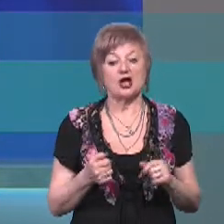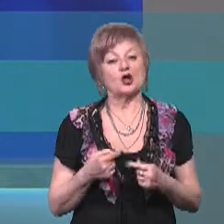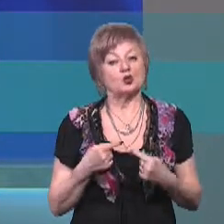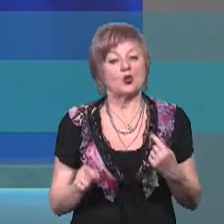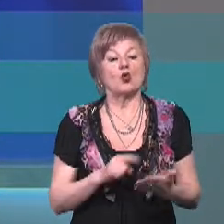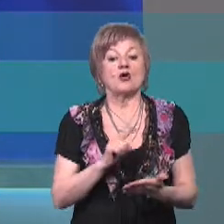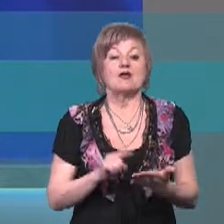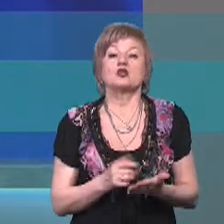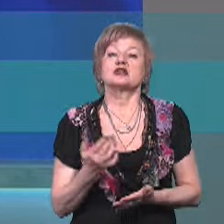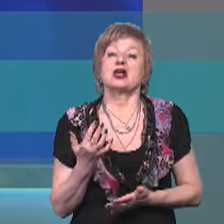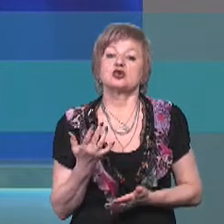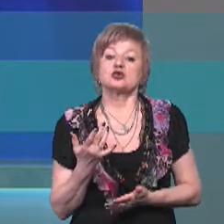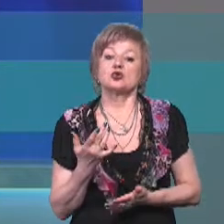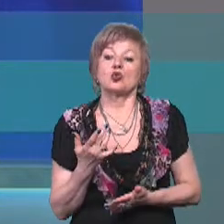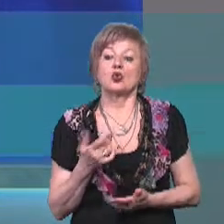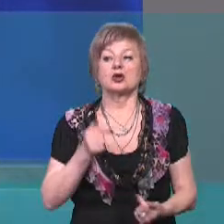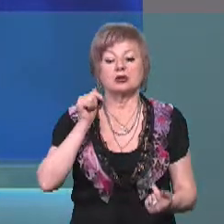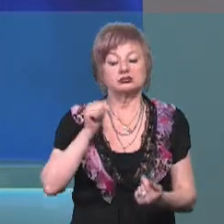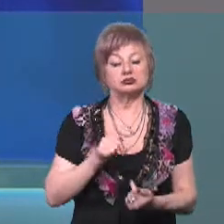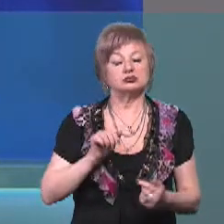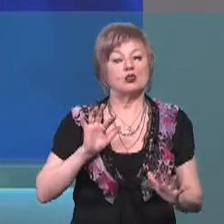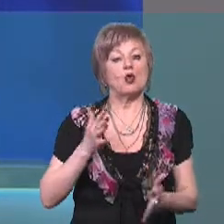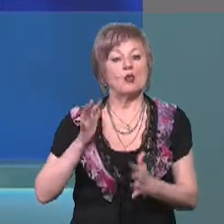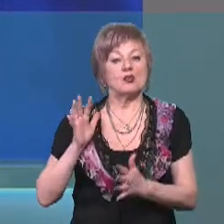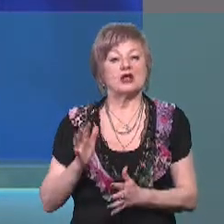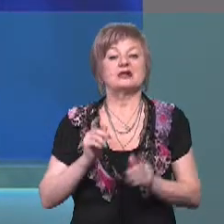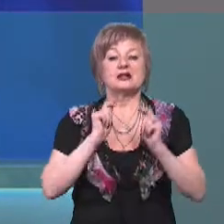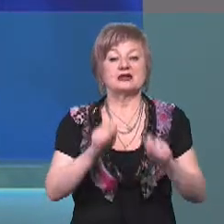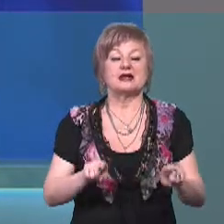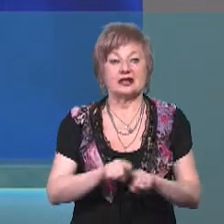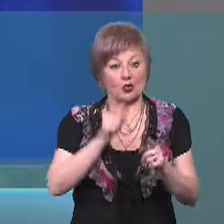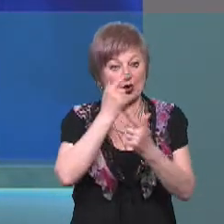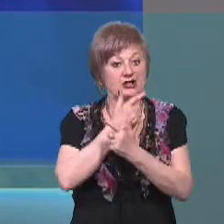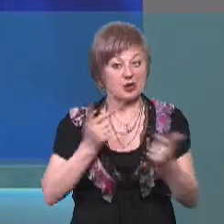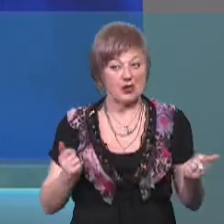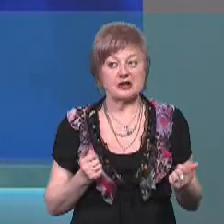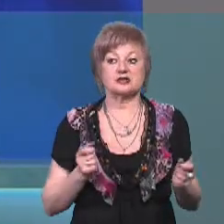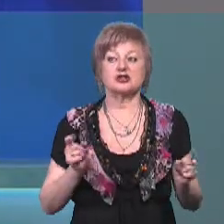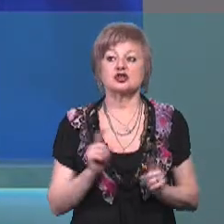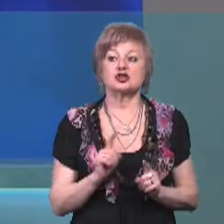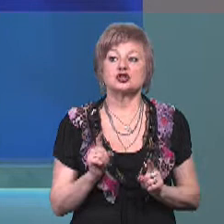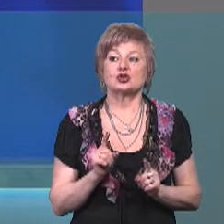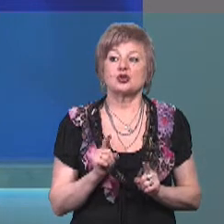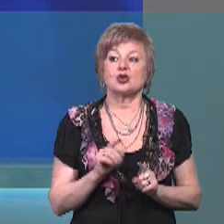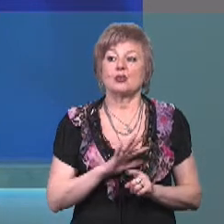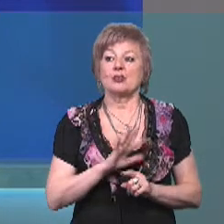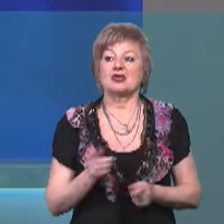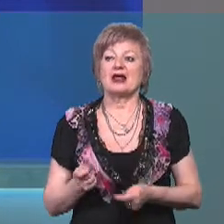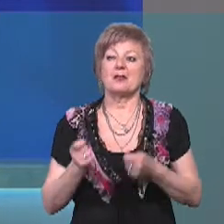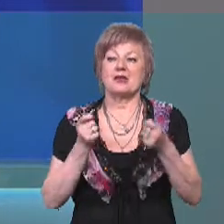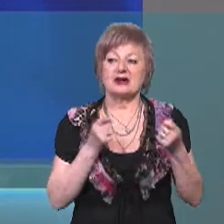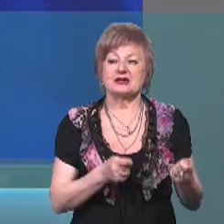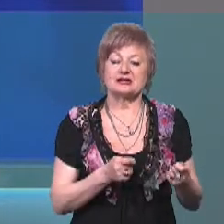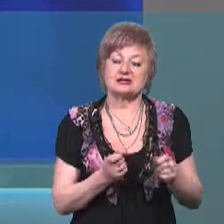питання, наскільки доречним в певних моментах є надання такої інформації, щоб вона не принесла